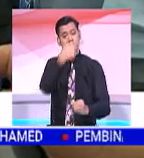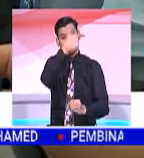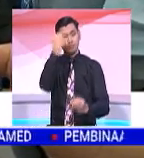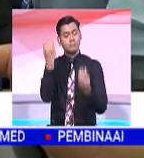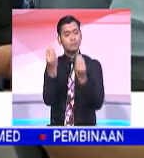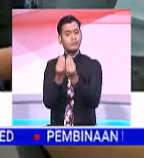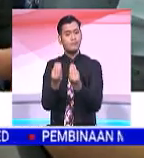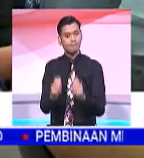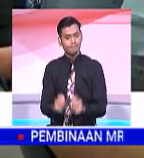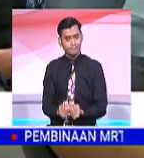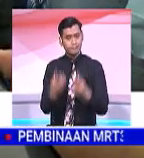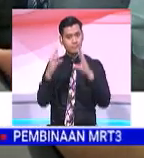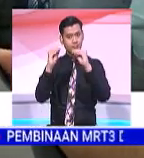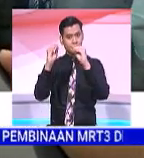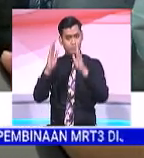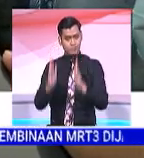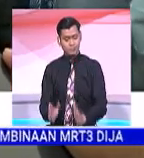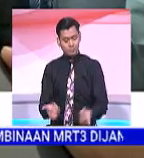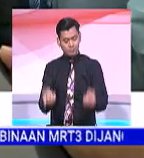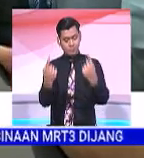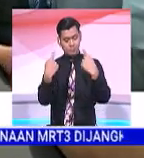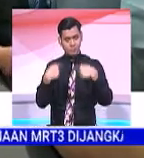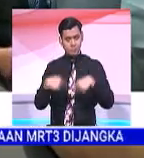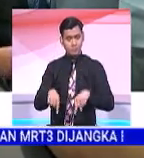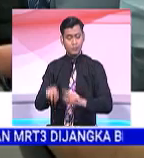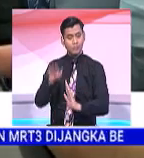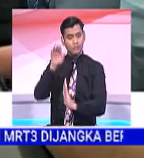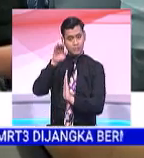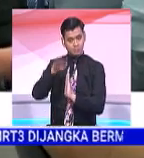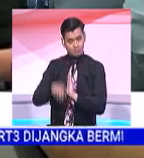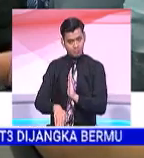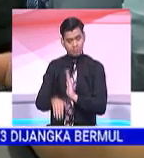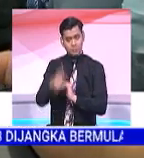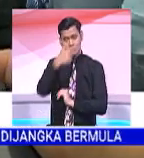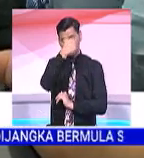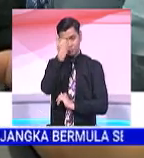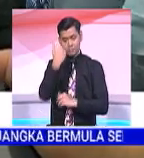itu hak pengeluar makanan global. Terus setia bersama Berita Wilayah.